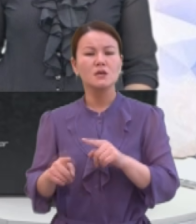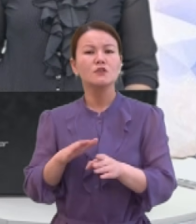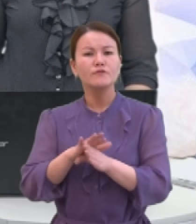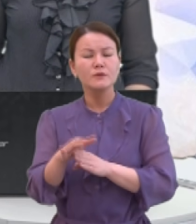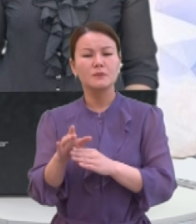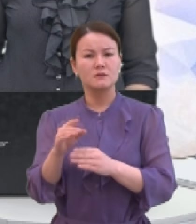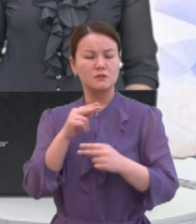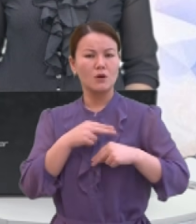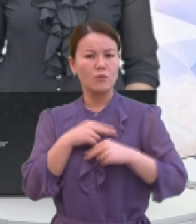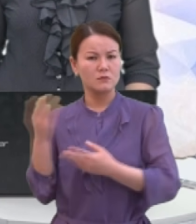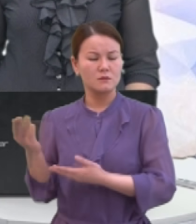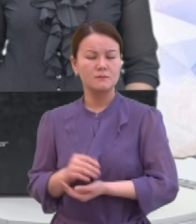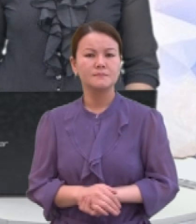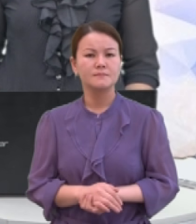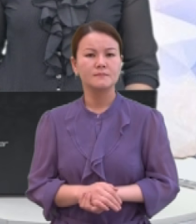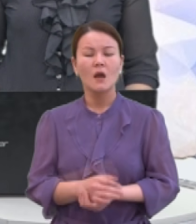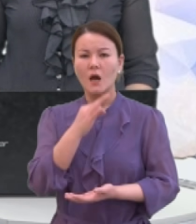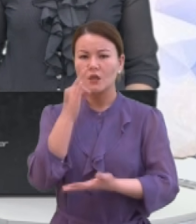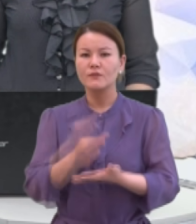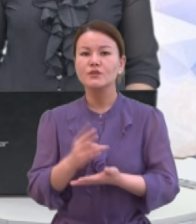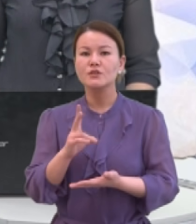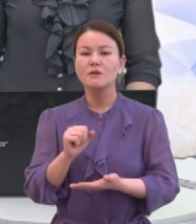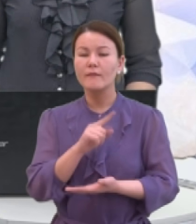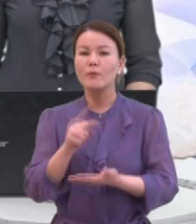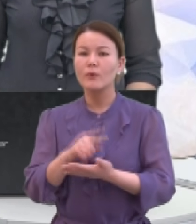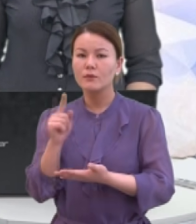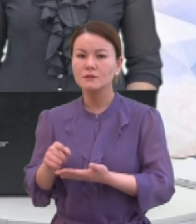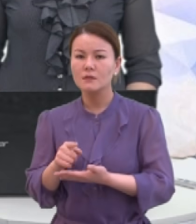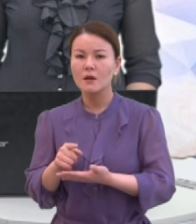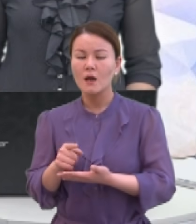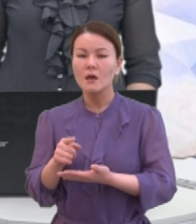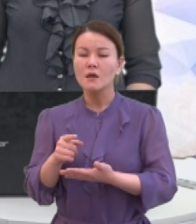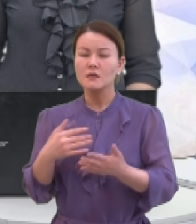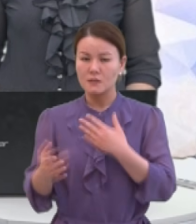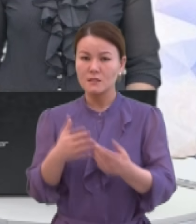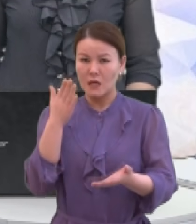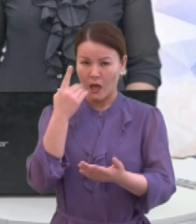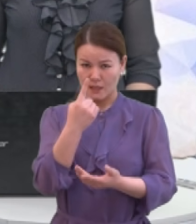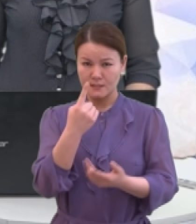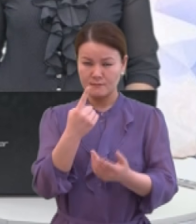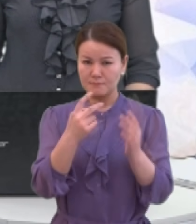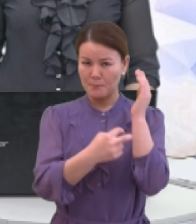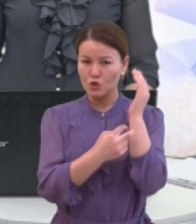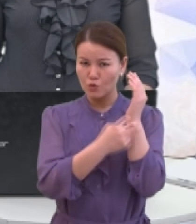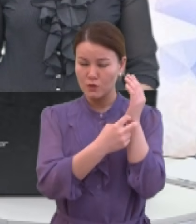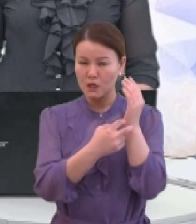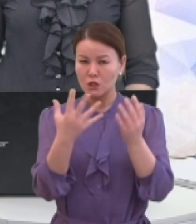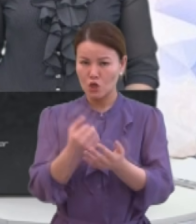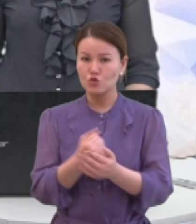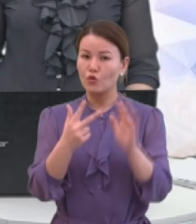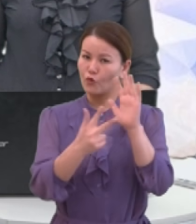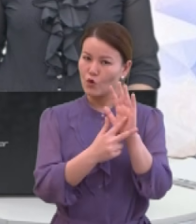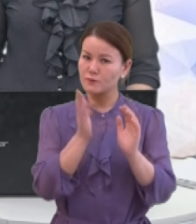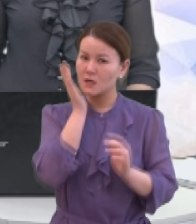этой работой ответьте на вопросы если один бельчонок нашу 8